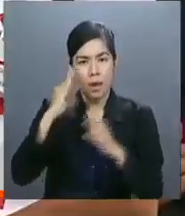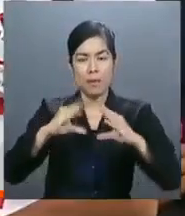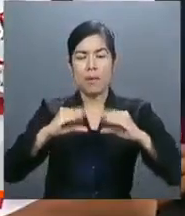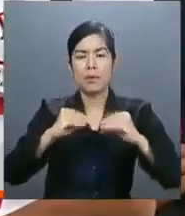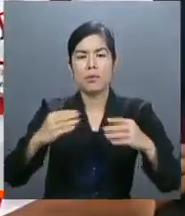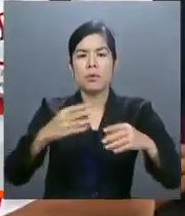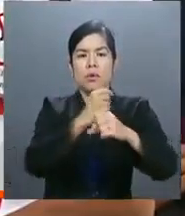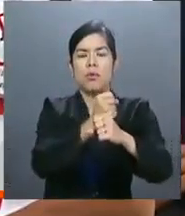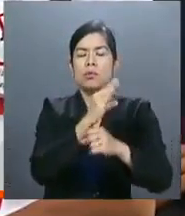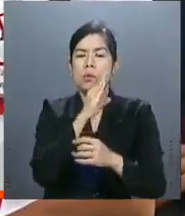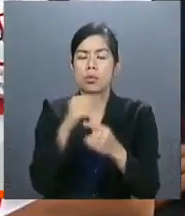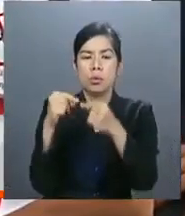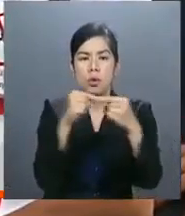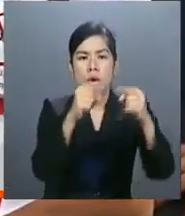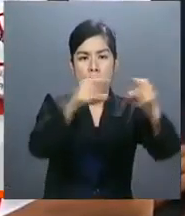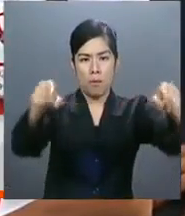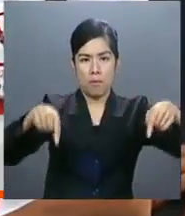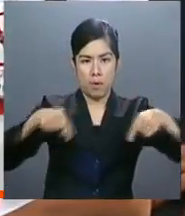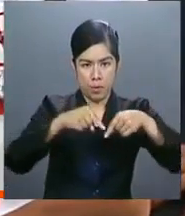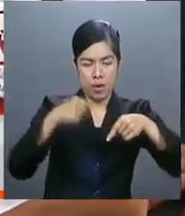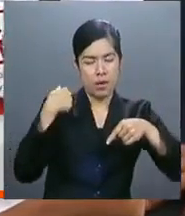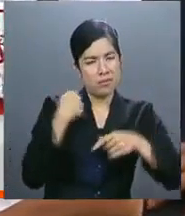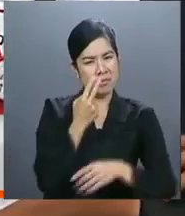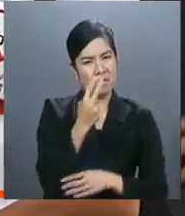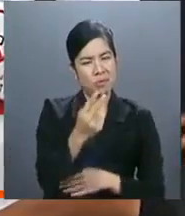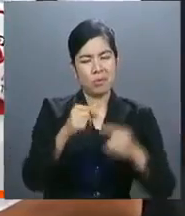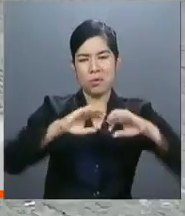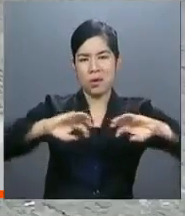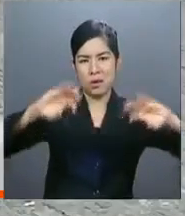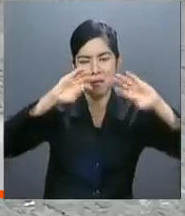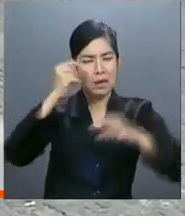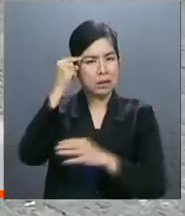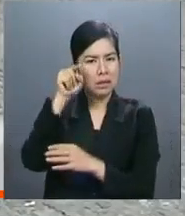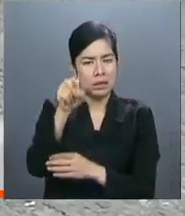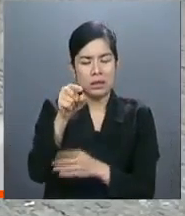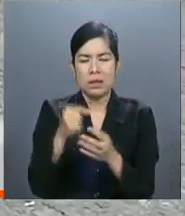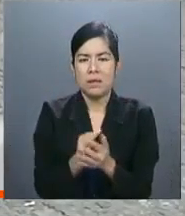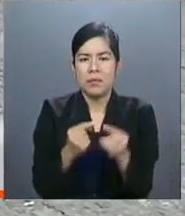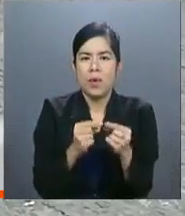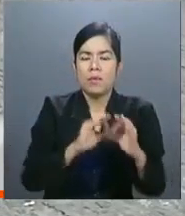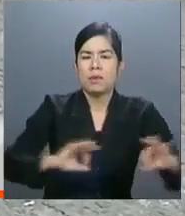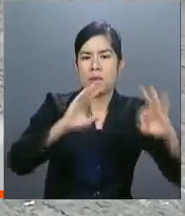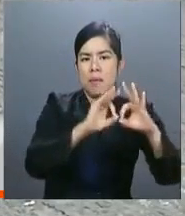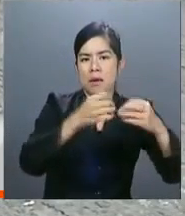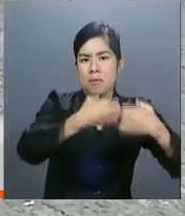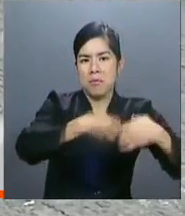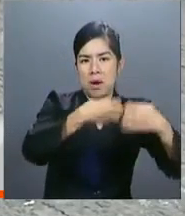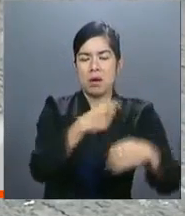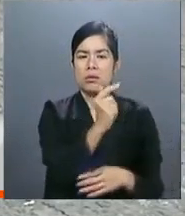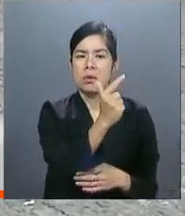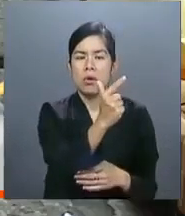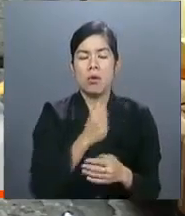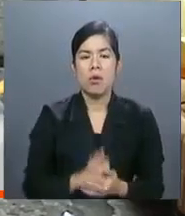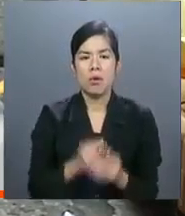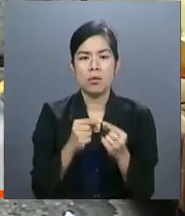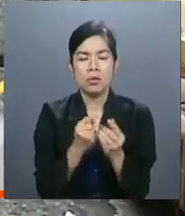ให้ต่อใบอนุญาตประกอบโลหกรรมจะทำให้เห็นว่ารัฐบาลให้ความสำคัญกับกิจการเหมืองแร่ทองคำและนำไปสู่การผลักดันนโ